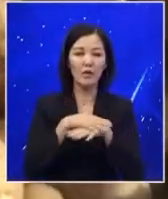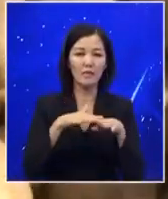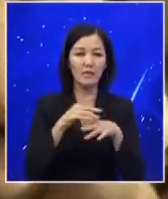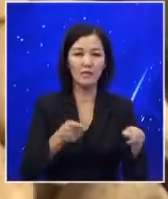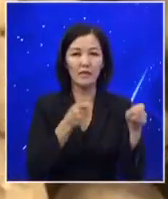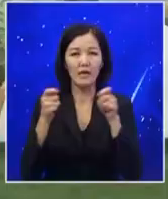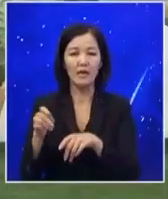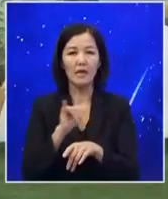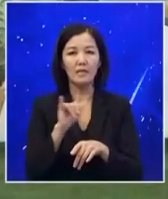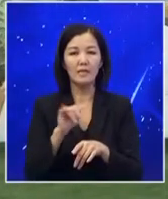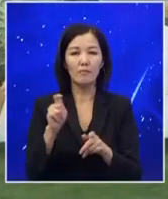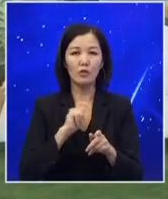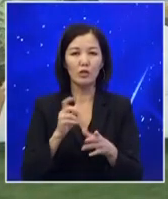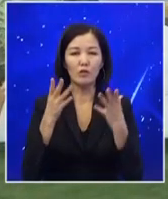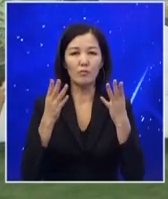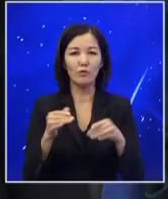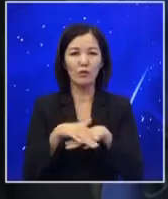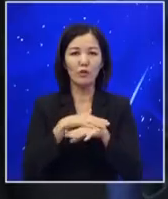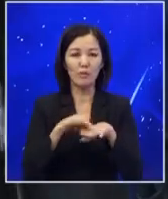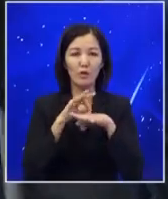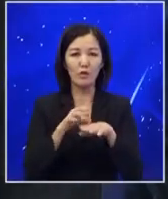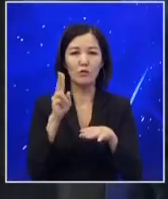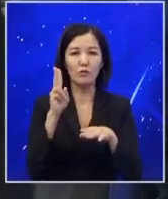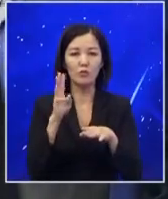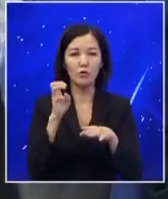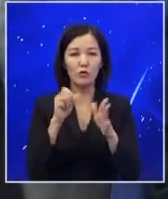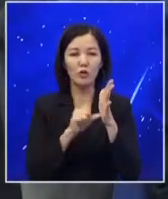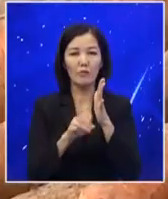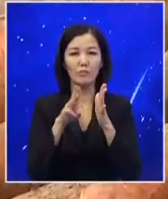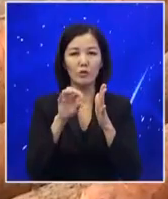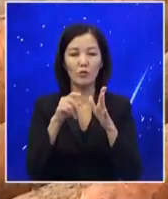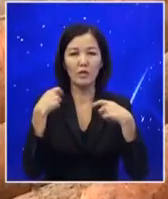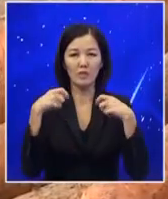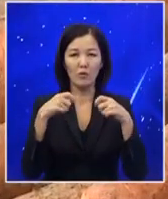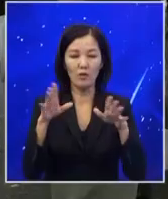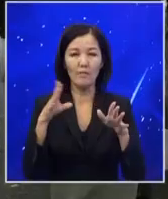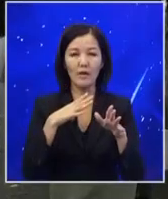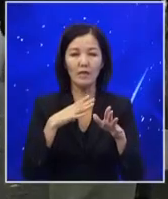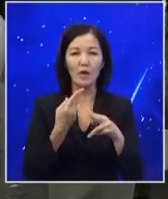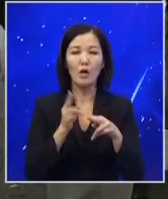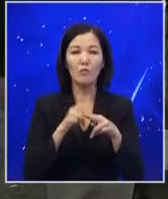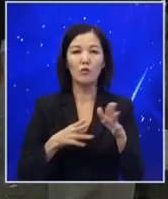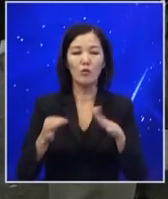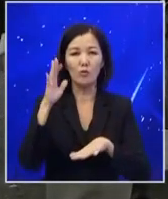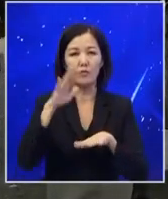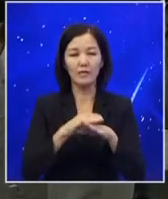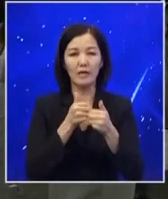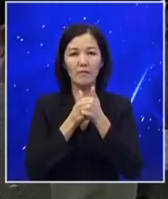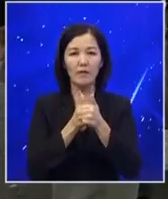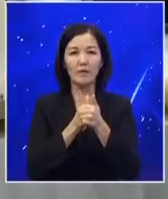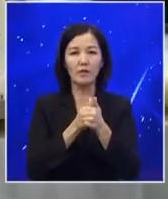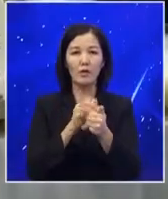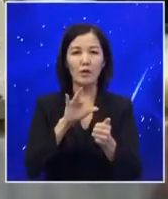күндері Нұр-Сұлтанда жәрмеңке өтті. 360 тонна өнім апарып, сәтті саудалап қайтыпты. Бұл туралы облыс әкіміне орынбасары